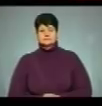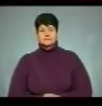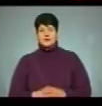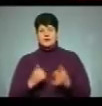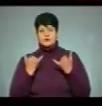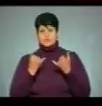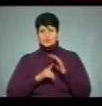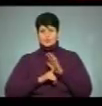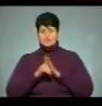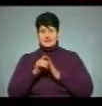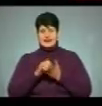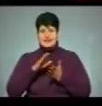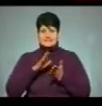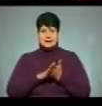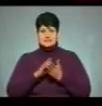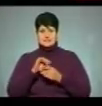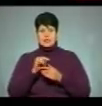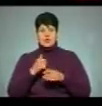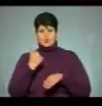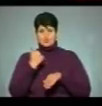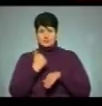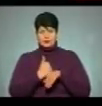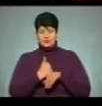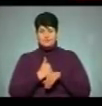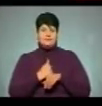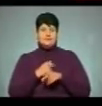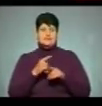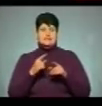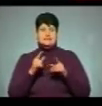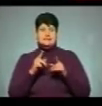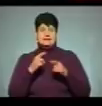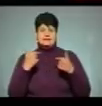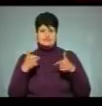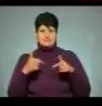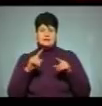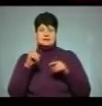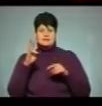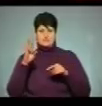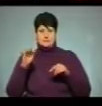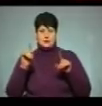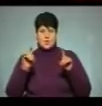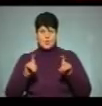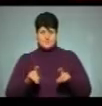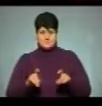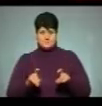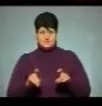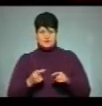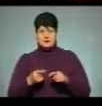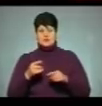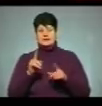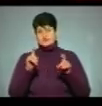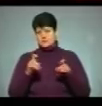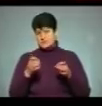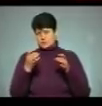Сьогодні розпочалася реєстрація на основну сесію зовнішнього незалежного оцінювання. Реєстрування досить просте і зрозуміле